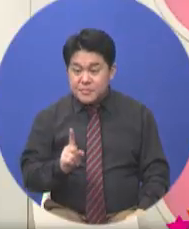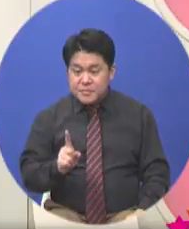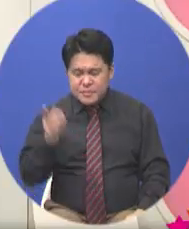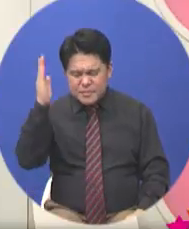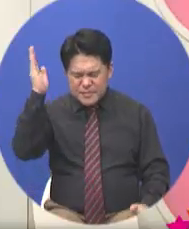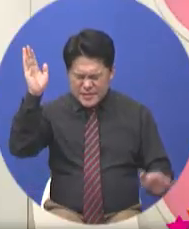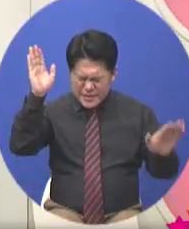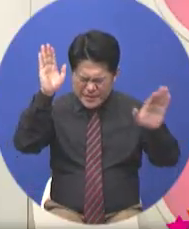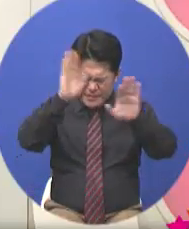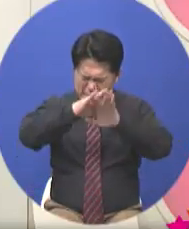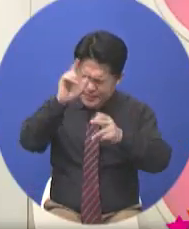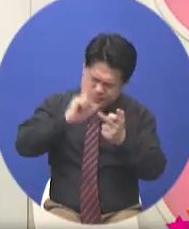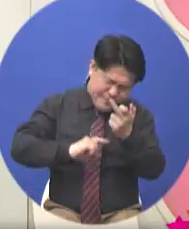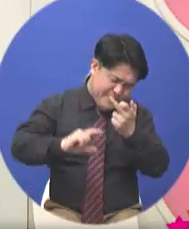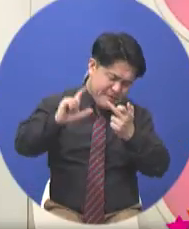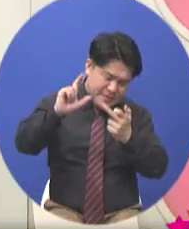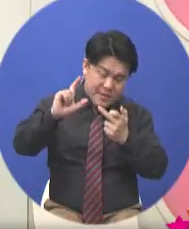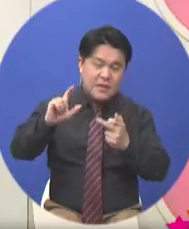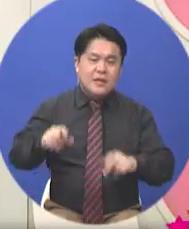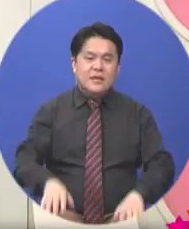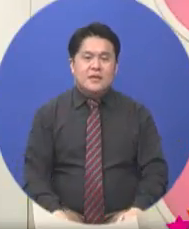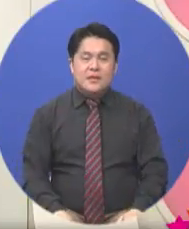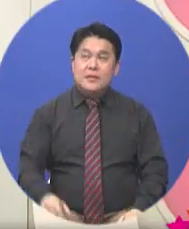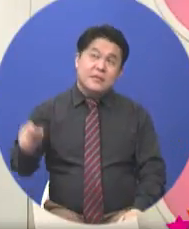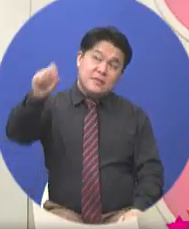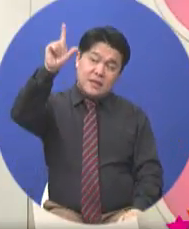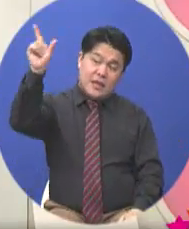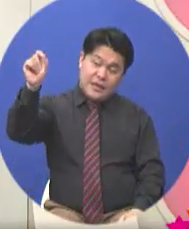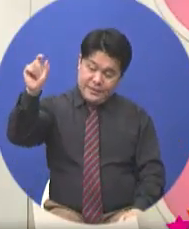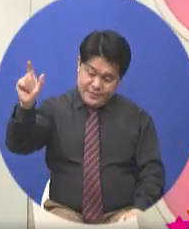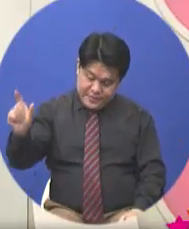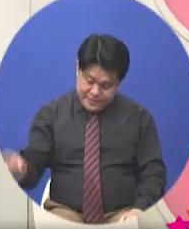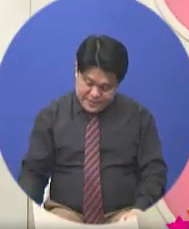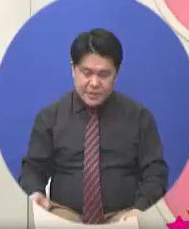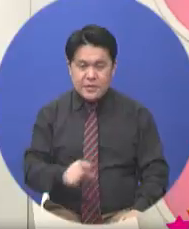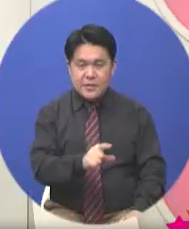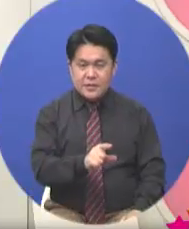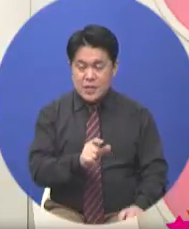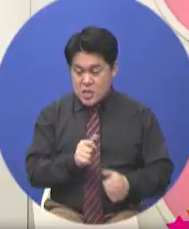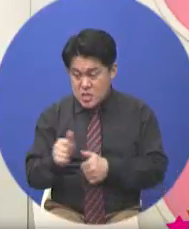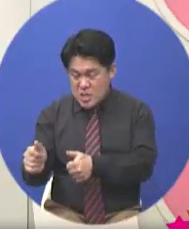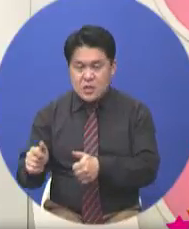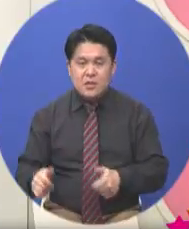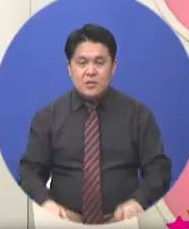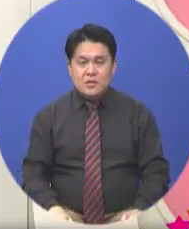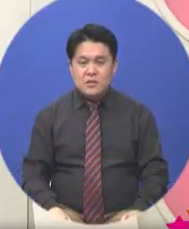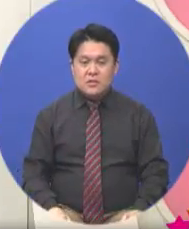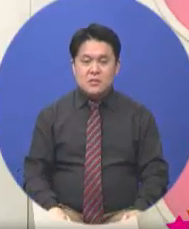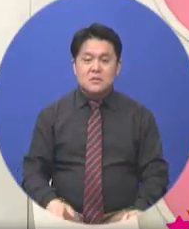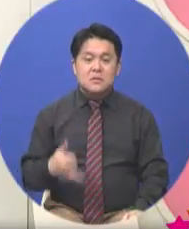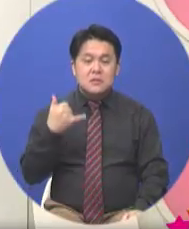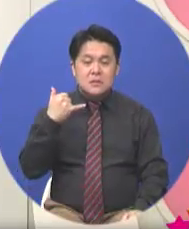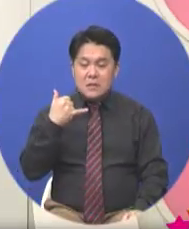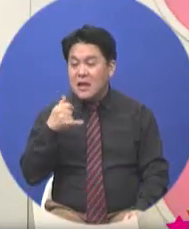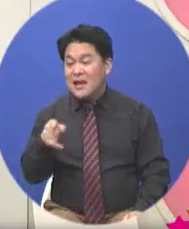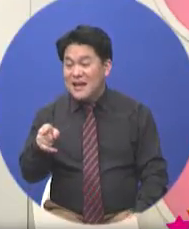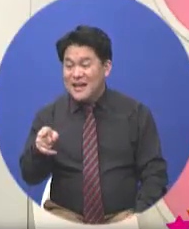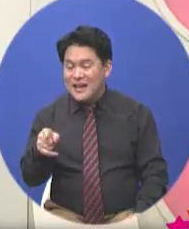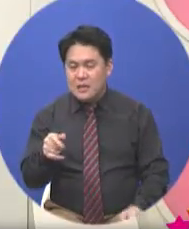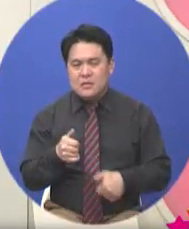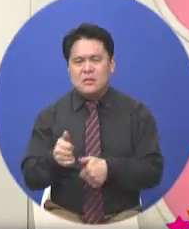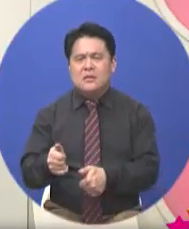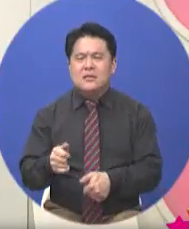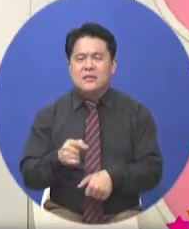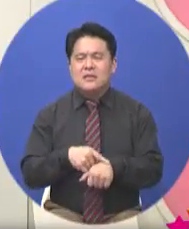밤을 새워 지는 달도 딱 음악 나오면 거기에 맞춰서 불러야 되는데 자막이 이제 나오니까 이때 따라